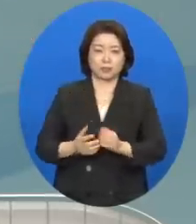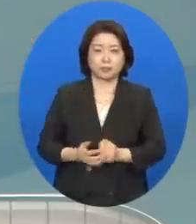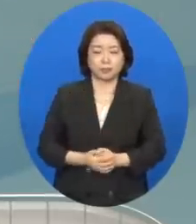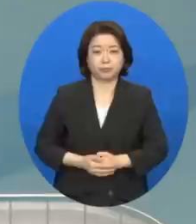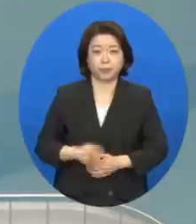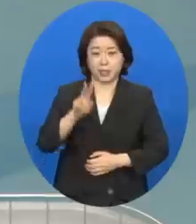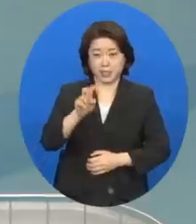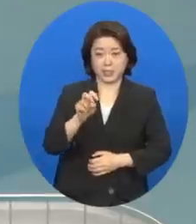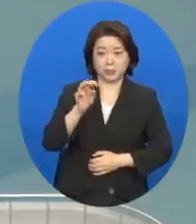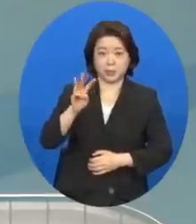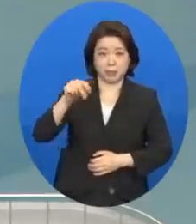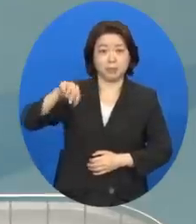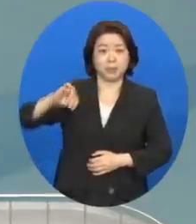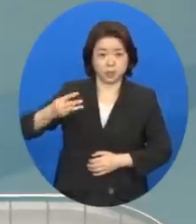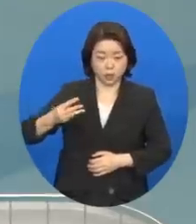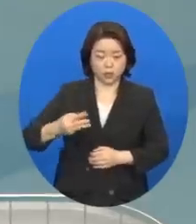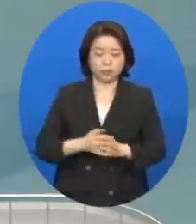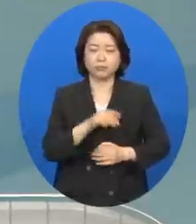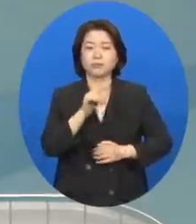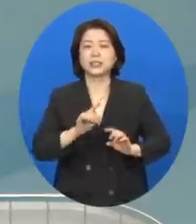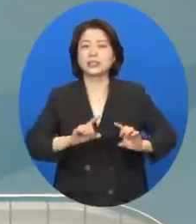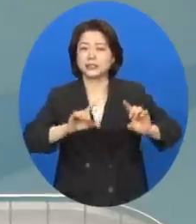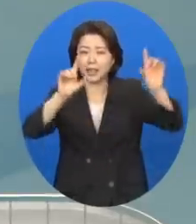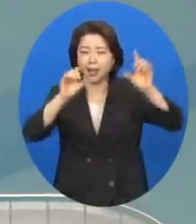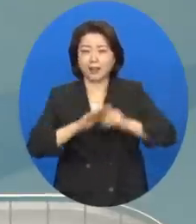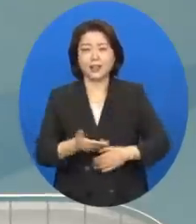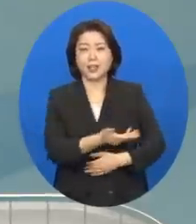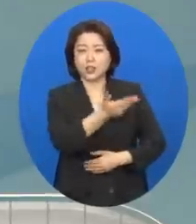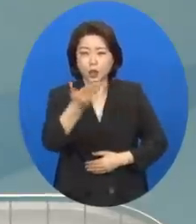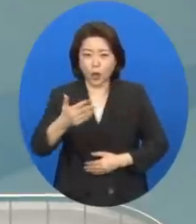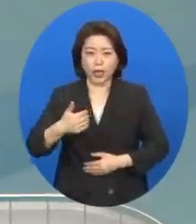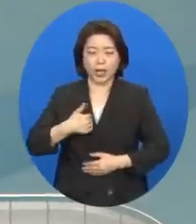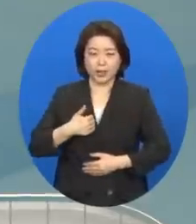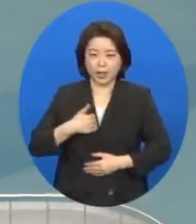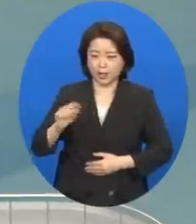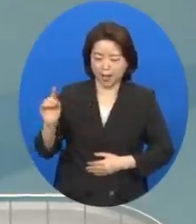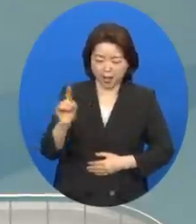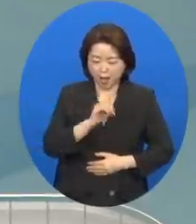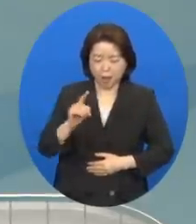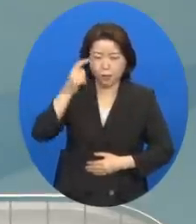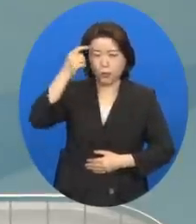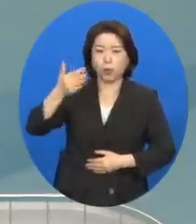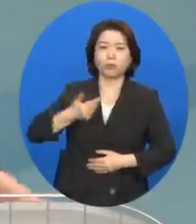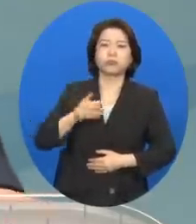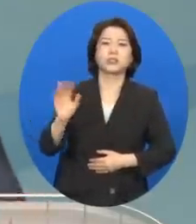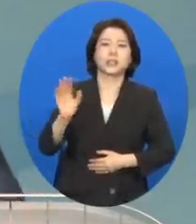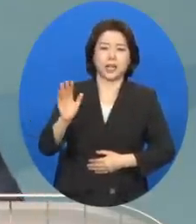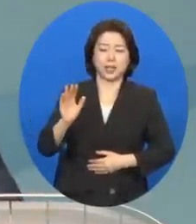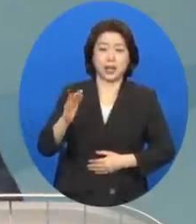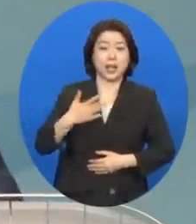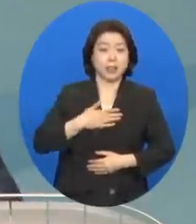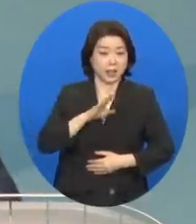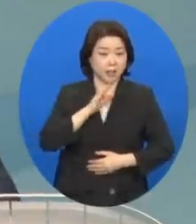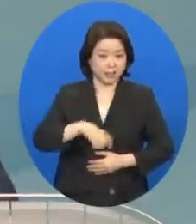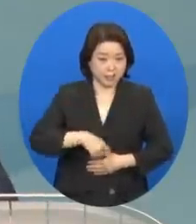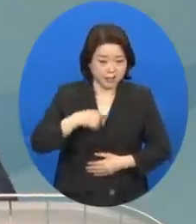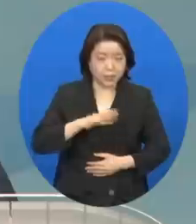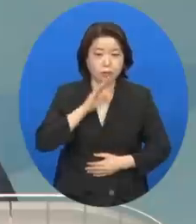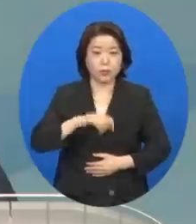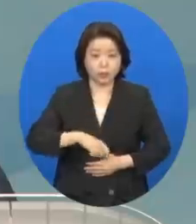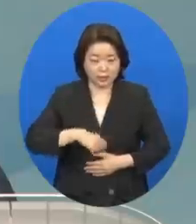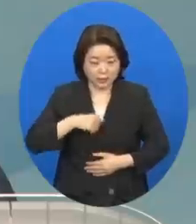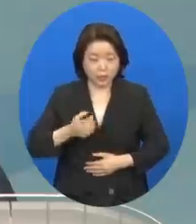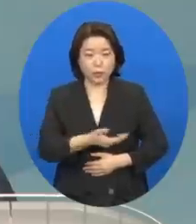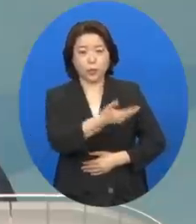23절에 이렇게 말씀합니다. 그날에는 너희가 나에게 아무것도 묻지 않을 것이다. 내가 진정으로